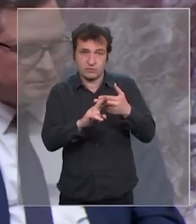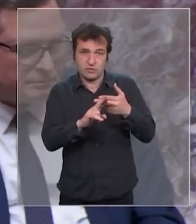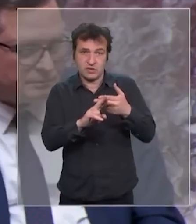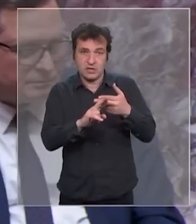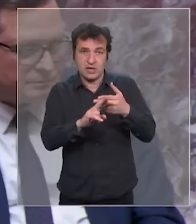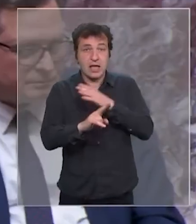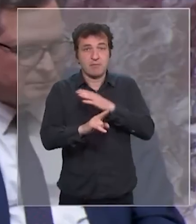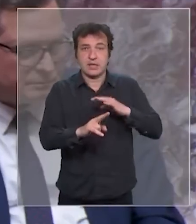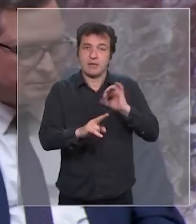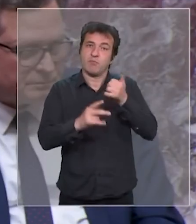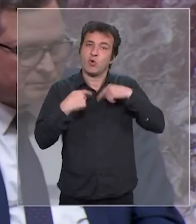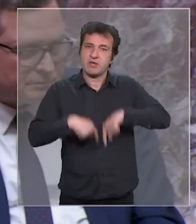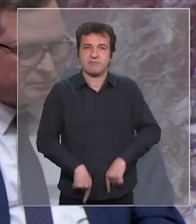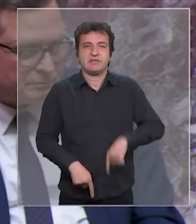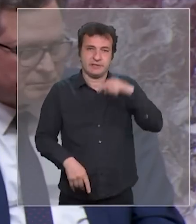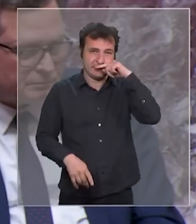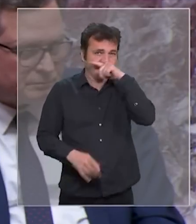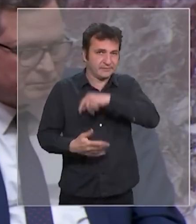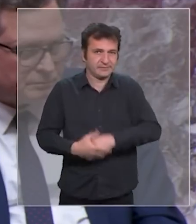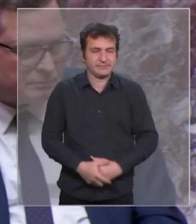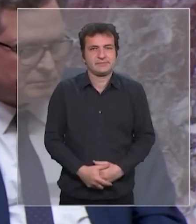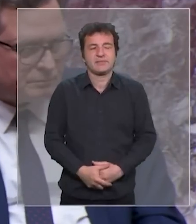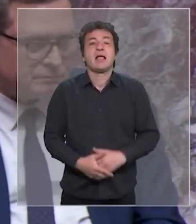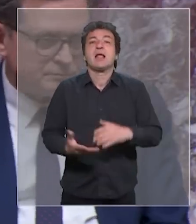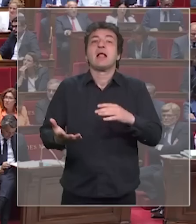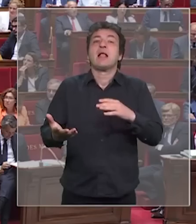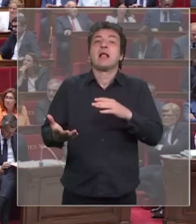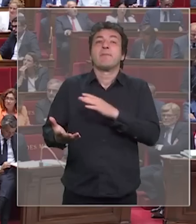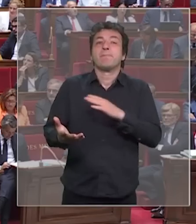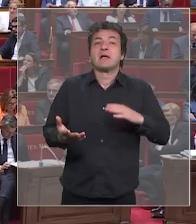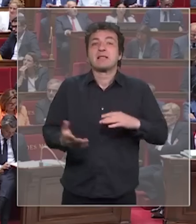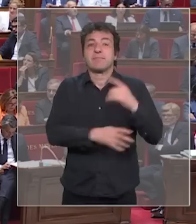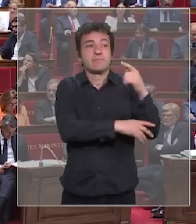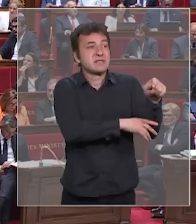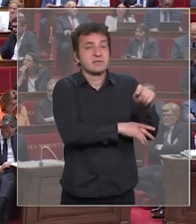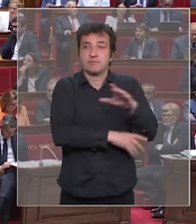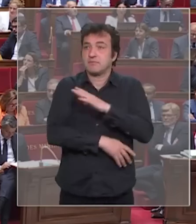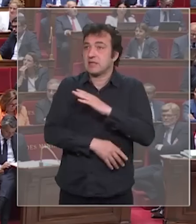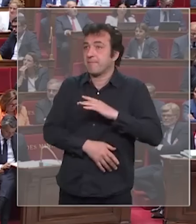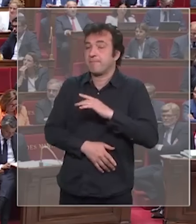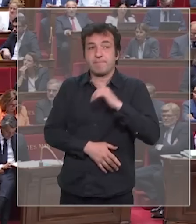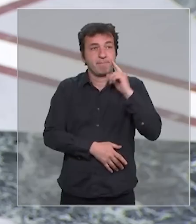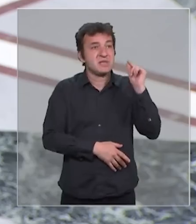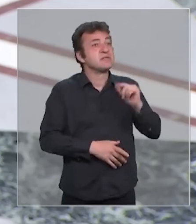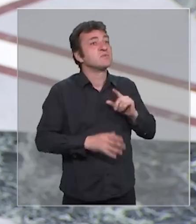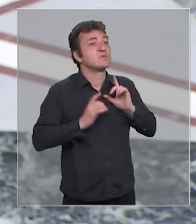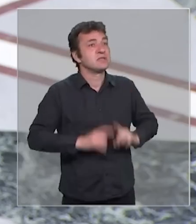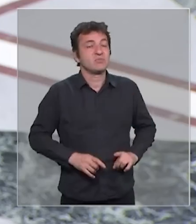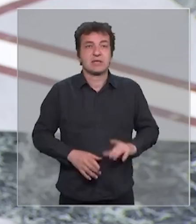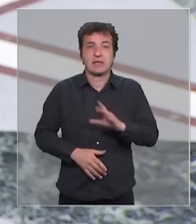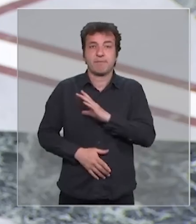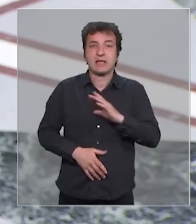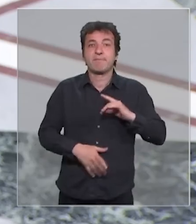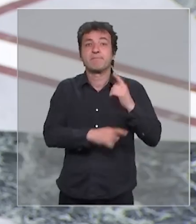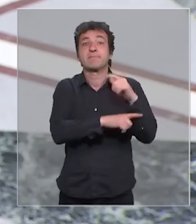La parole est à Madame la Première ministre. Madame la Présidente, Mesdames et Messieurs les députés, Madame la Présidente Cyrielle Chatelain, vous